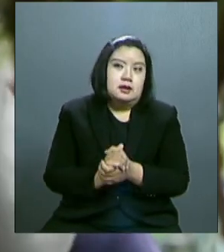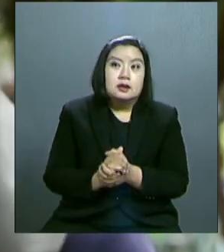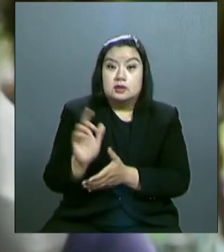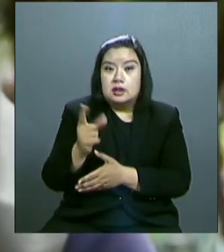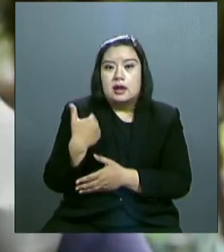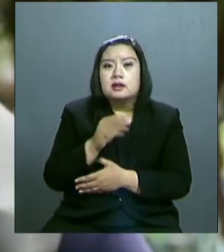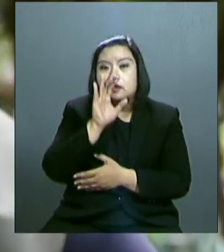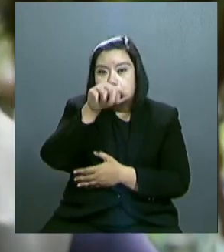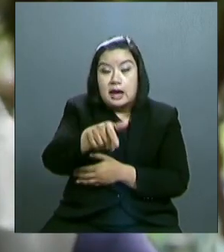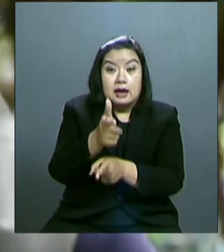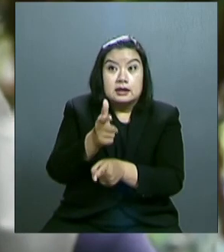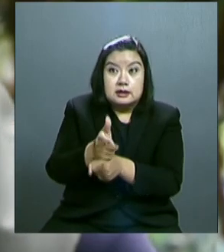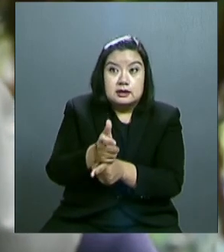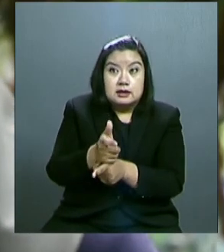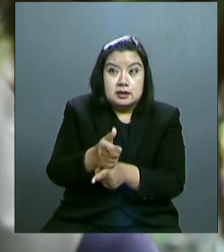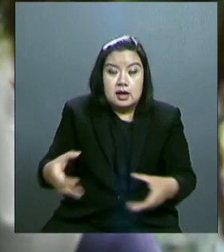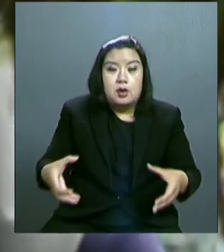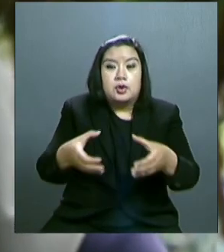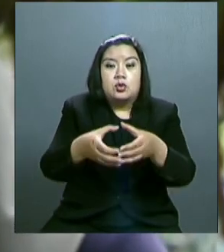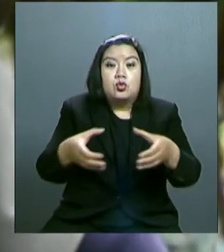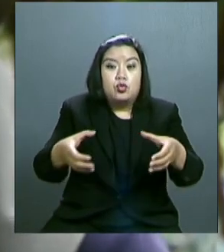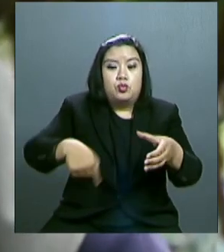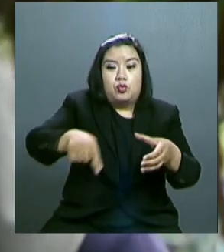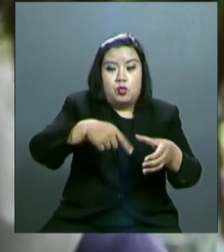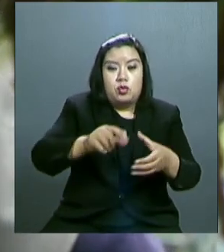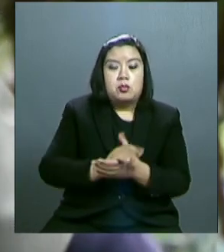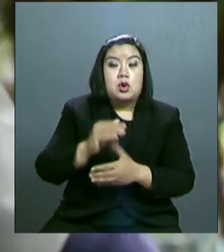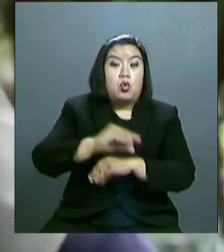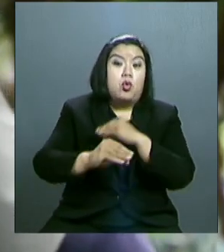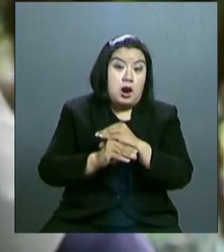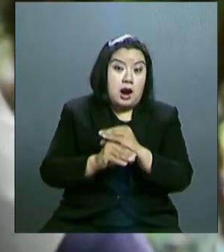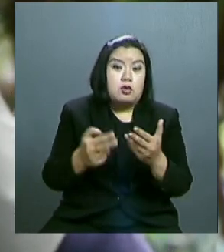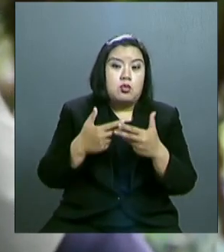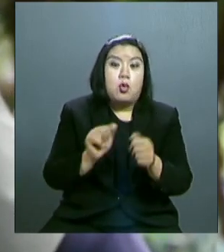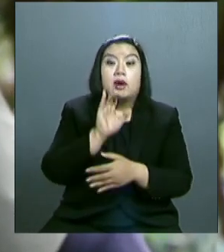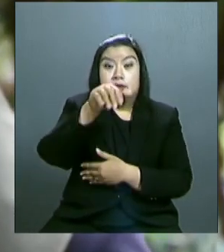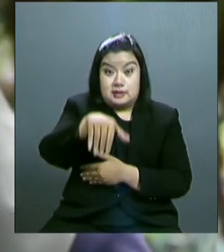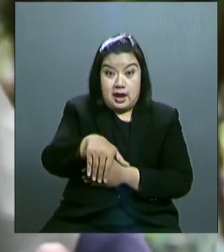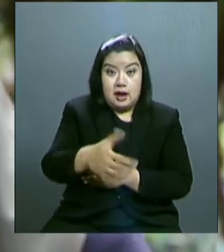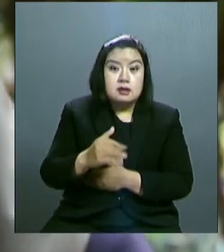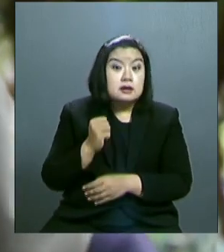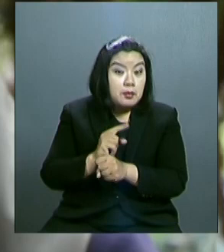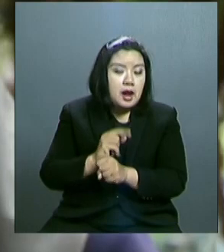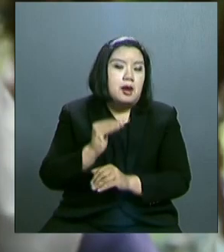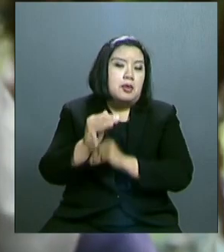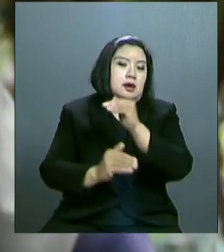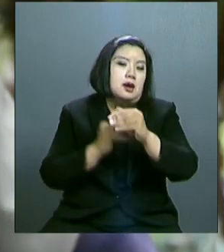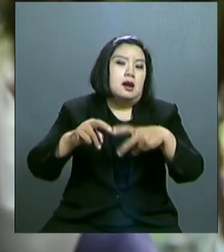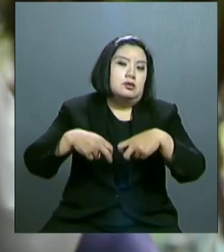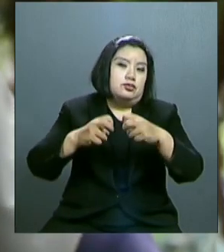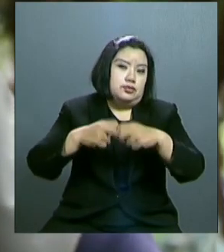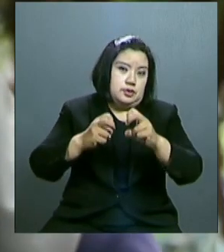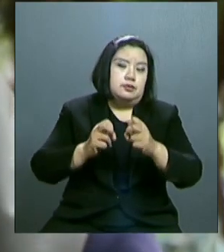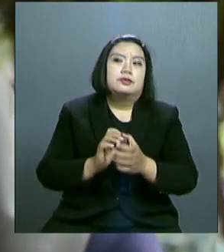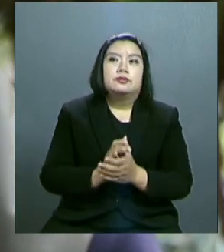างก็ได้มารวมกลุ่มมาอยู่รวมกันเป็นโครงการนำช้างขึ้นถิ่นเพื่อพัฒนาสุรินทร์บ้านเกิดก็เกิด